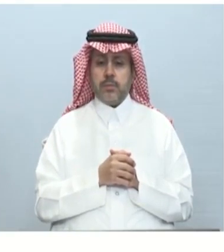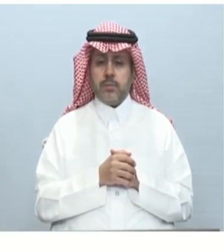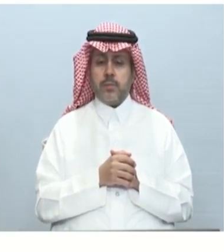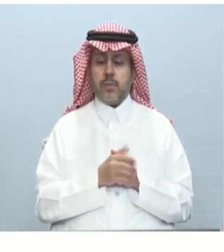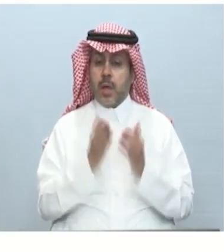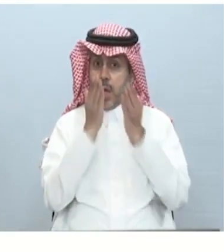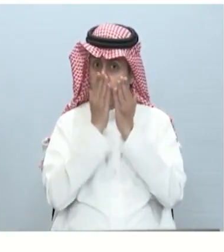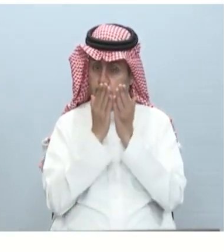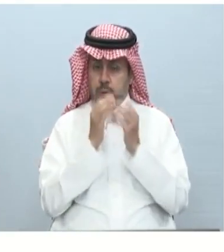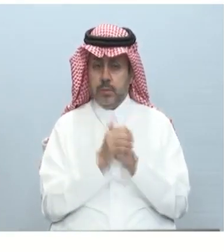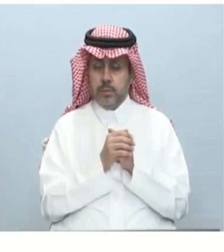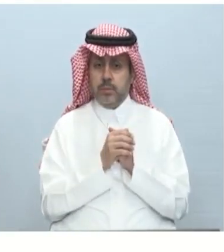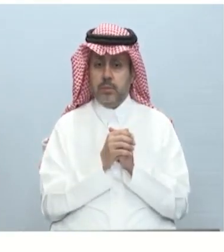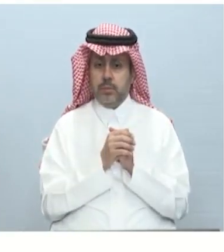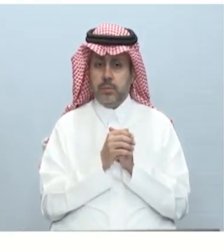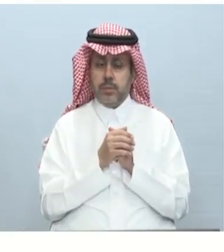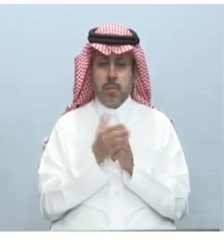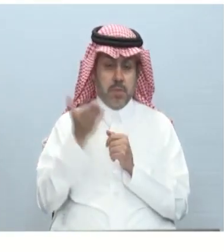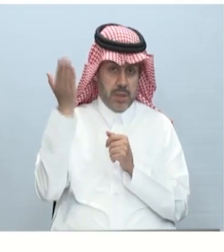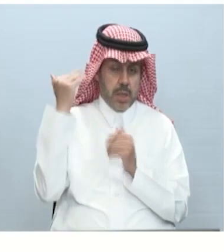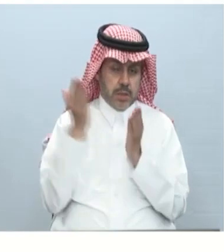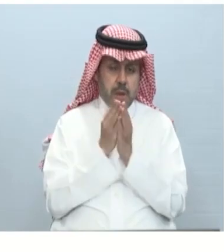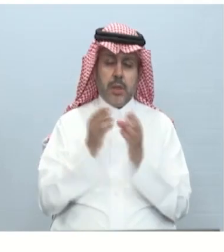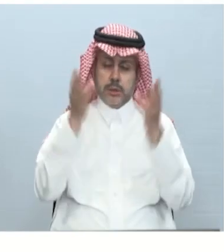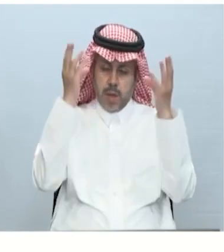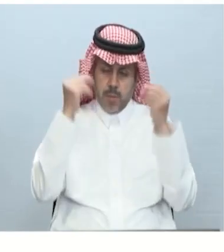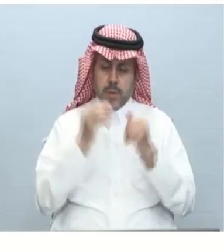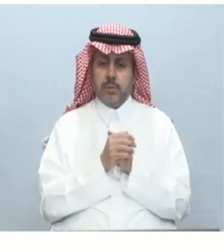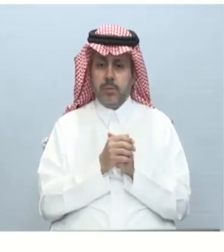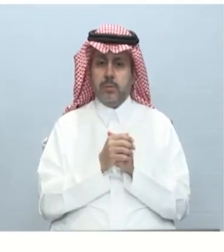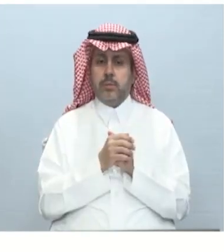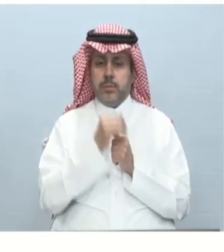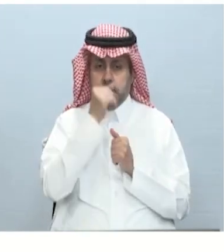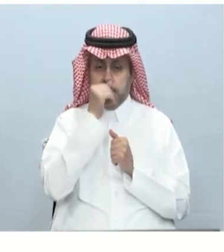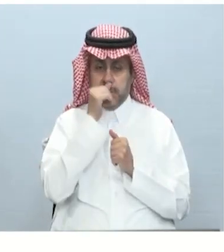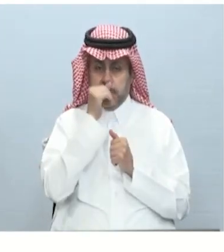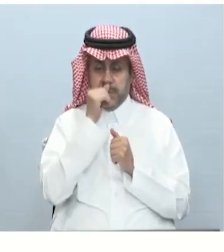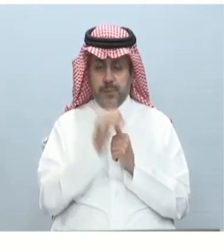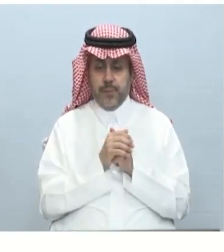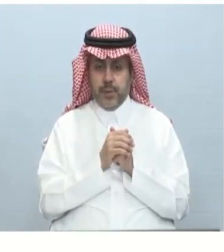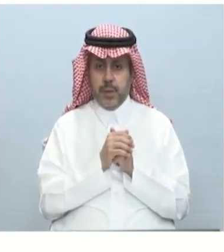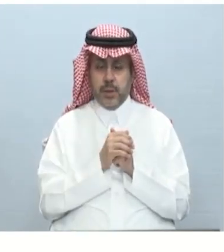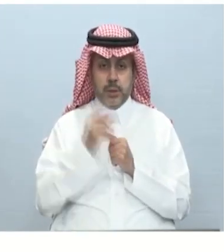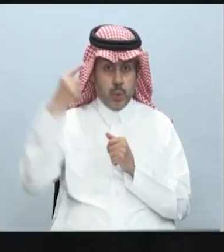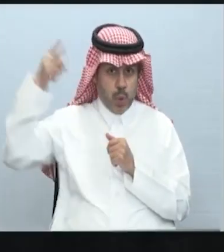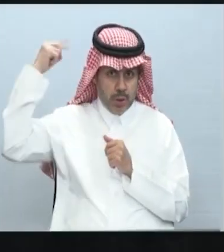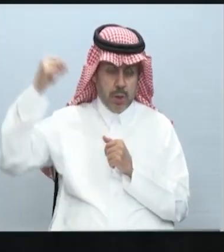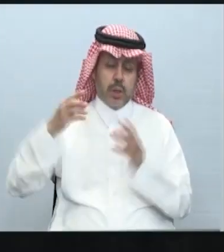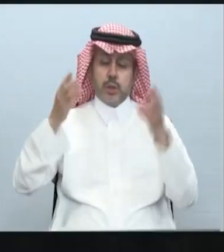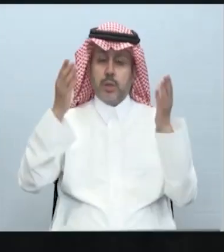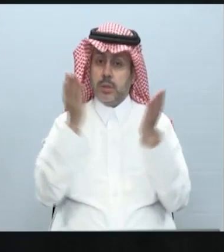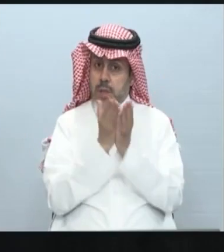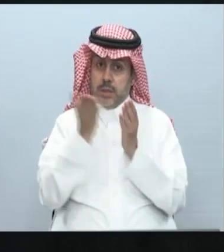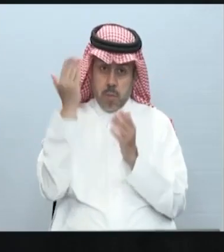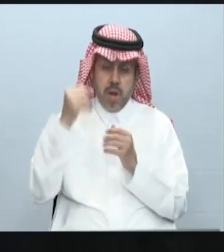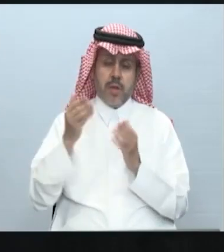اما الدعاء فقد مر معنا في درسنا الماضي فنريد ان نرجع لكم ونتذكر معا ما اخذناه